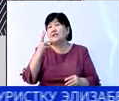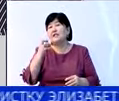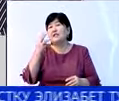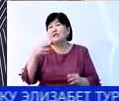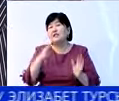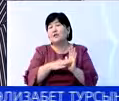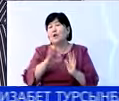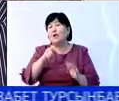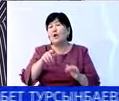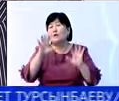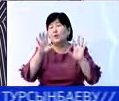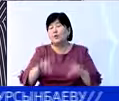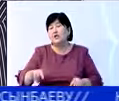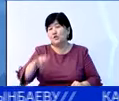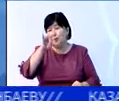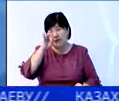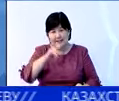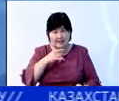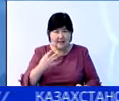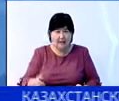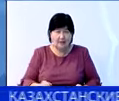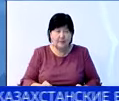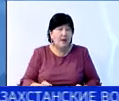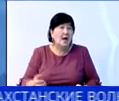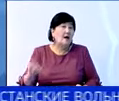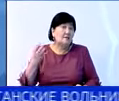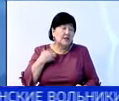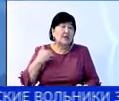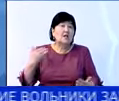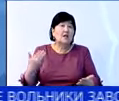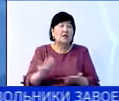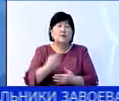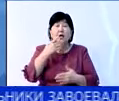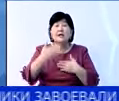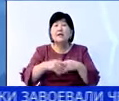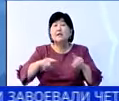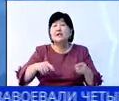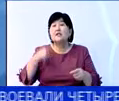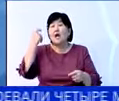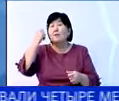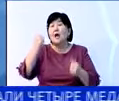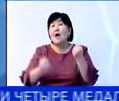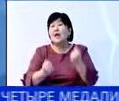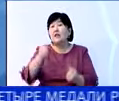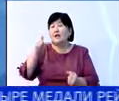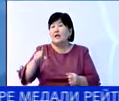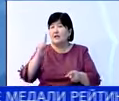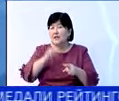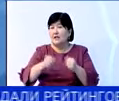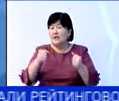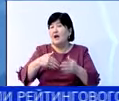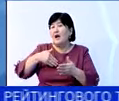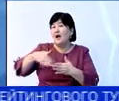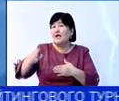339 Уголовного кодекса Республики Казахстан. В Кызыларде вновь на днях задержан пьяный водитель. Причем лихач